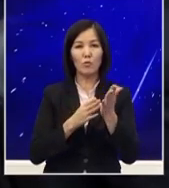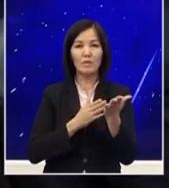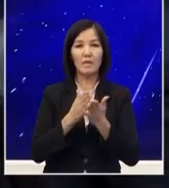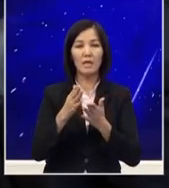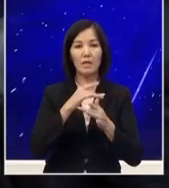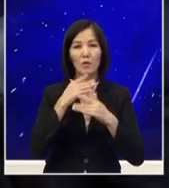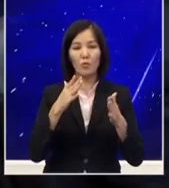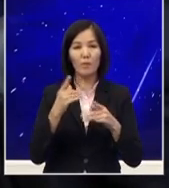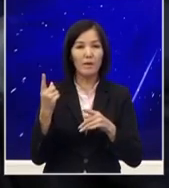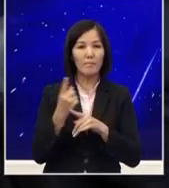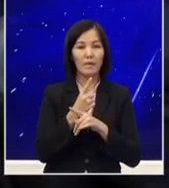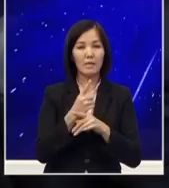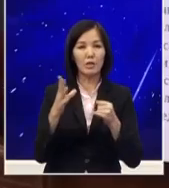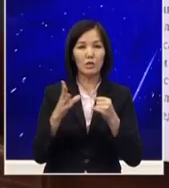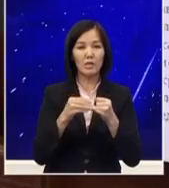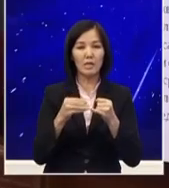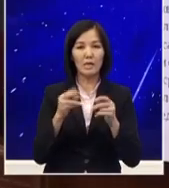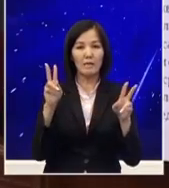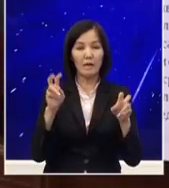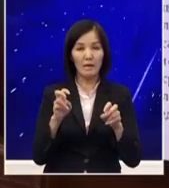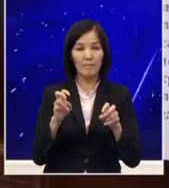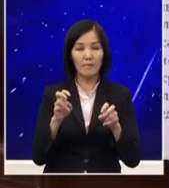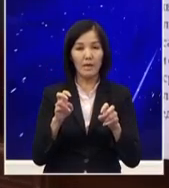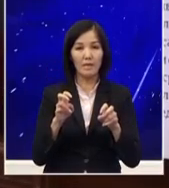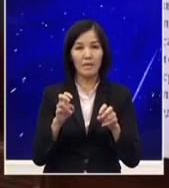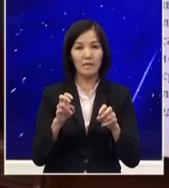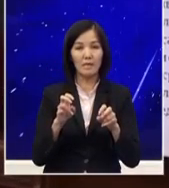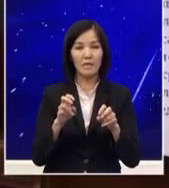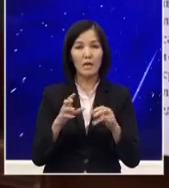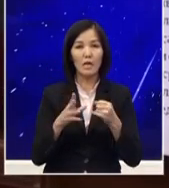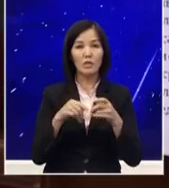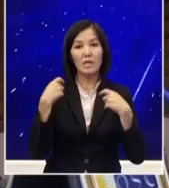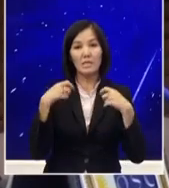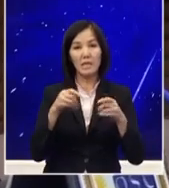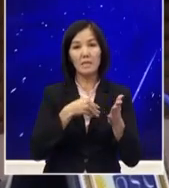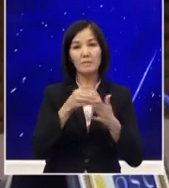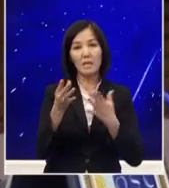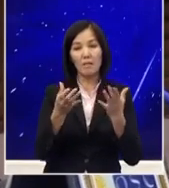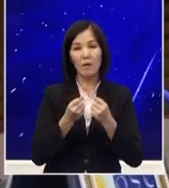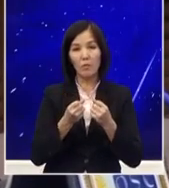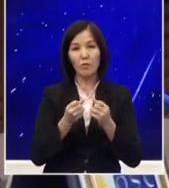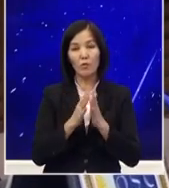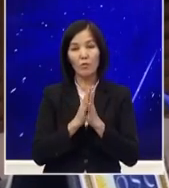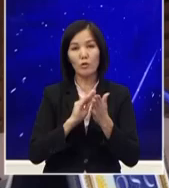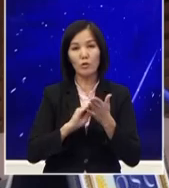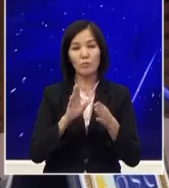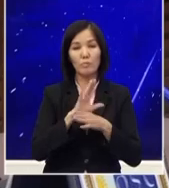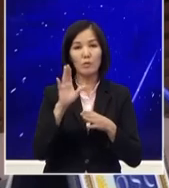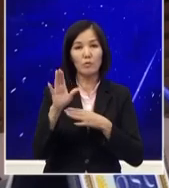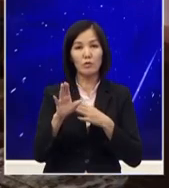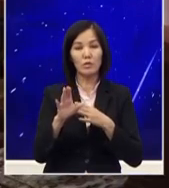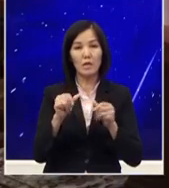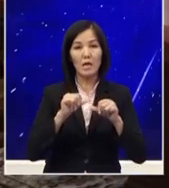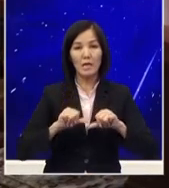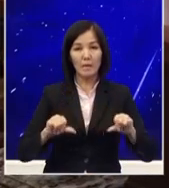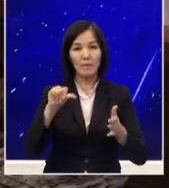алған. Алғашқысы жер қатынастары. Заңсыздық әсіресе учаскелерді сатып алуда. Жер алуға өтініш берушінің өзі комиссия мүшесі